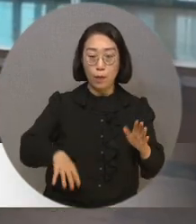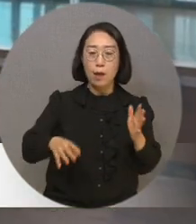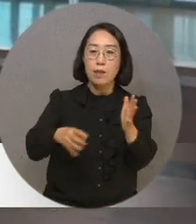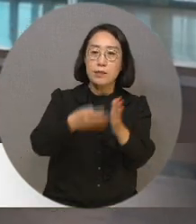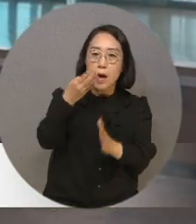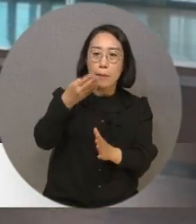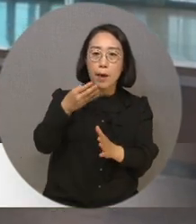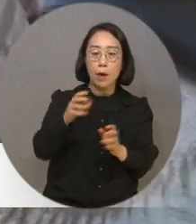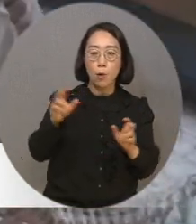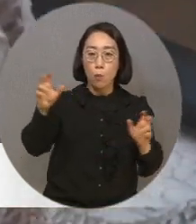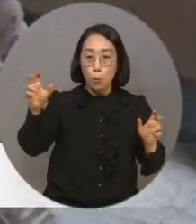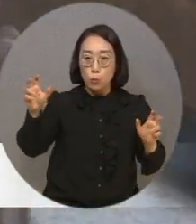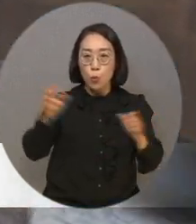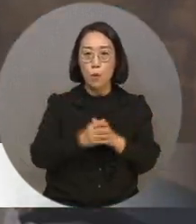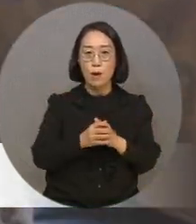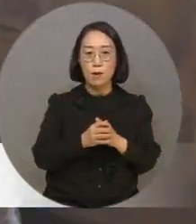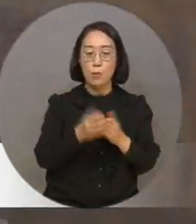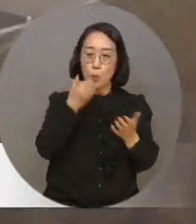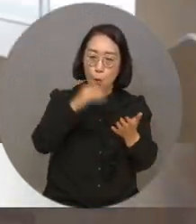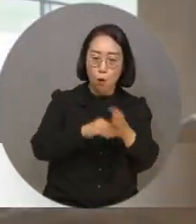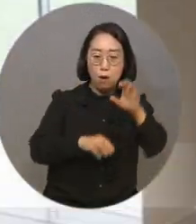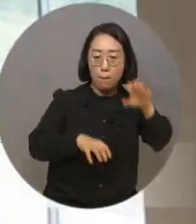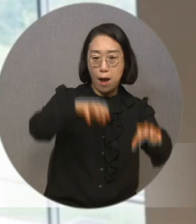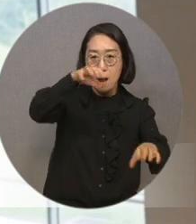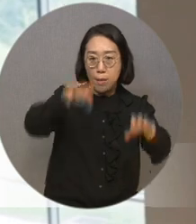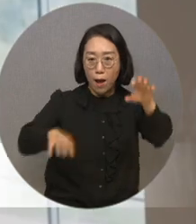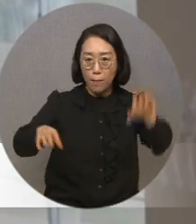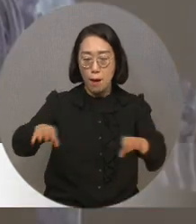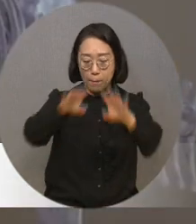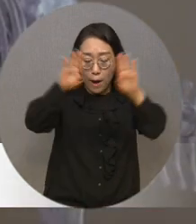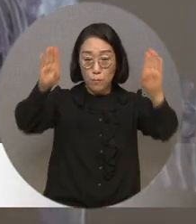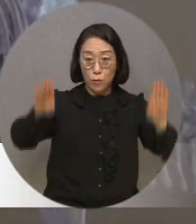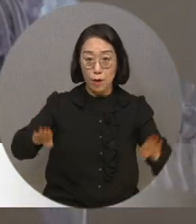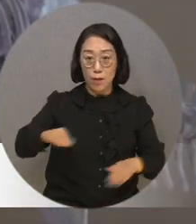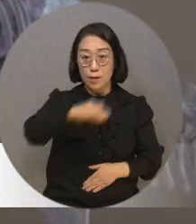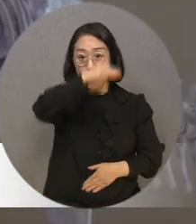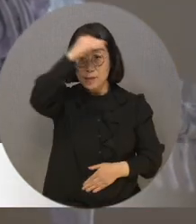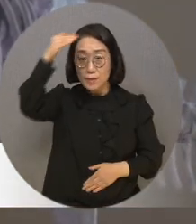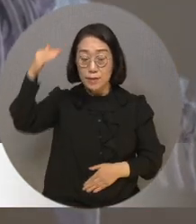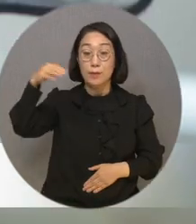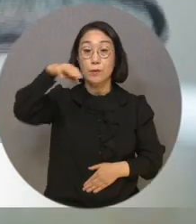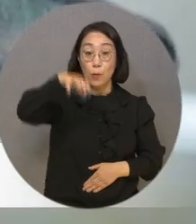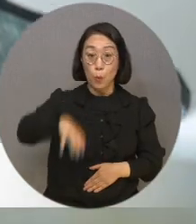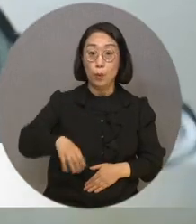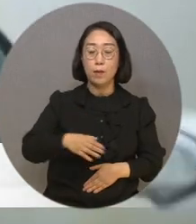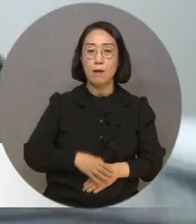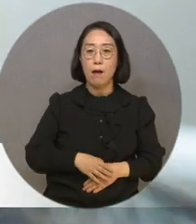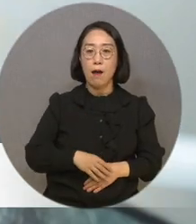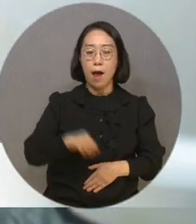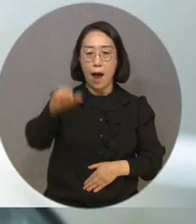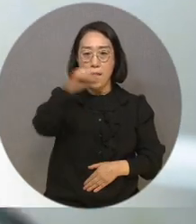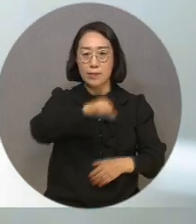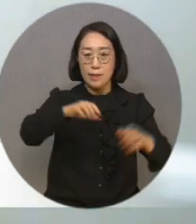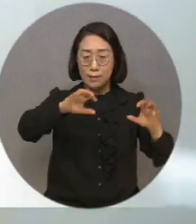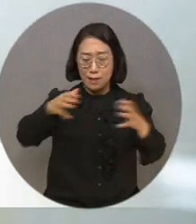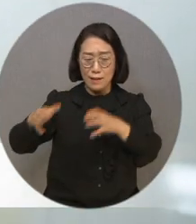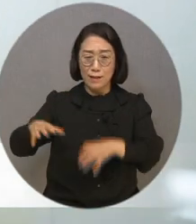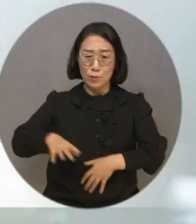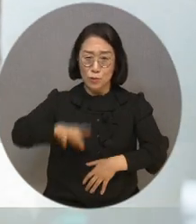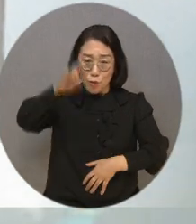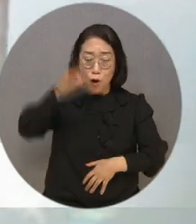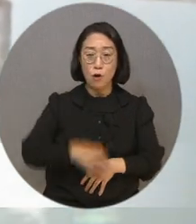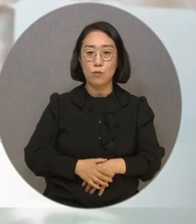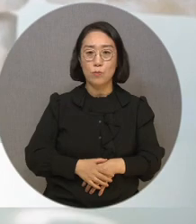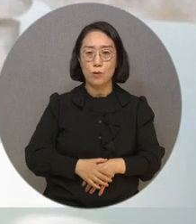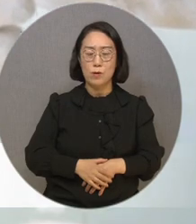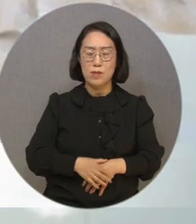공룡 관련 화석과 희귀 전시물들을 갖춘 국내 최대 규모의 공룡 전문 박물관으로 아시아 최초로 전시되는